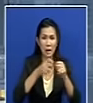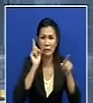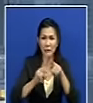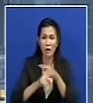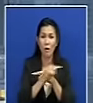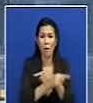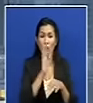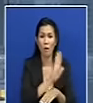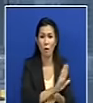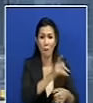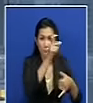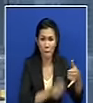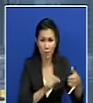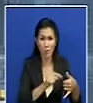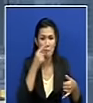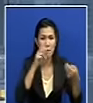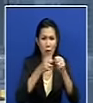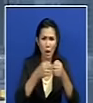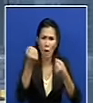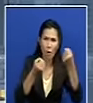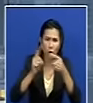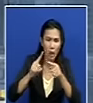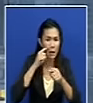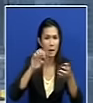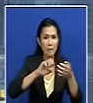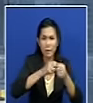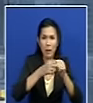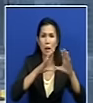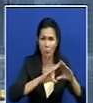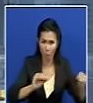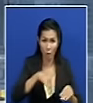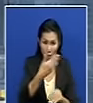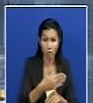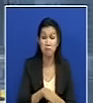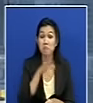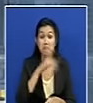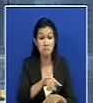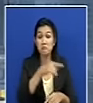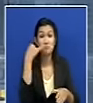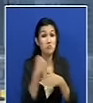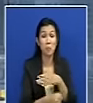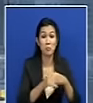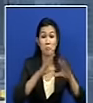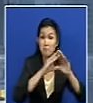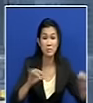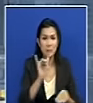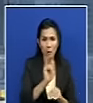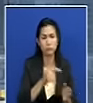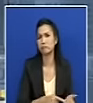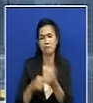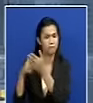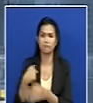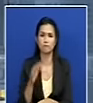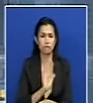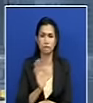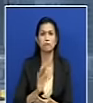ดยสมเด็จช่วงเนี่ยคงต้องรอให้คดีนี้ยุติไปก่อนเพราะนายกก็บอกแล้วถ้าสมมุติคดีที่เกี่ยวข้องไม่ยุติเนี่ยก็จะยังไม่นำรายนามขึ้นทูลเ